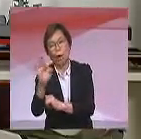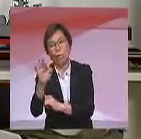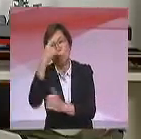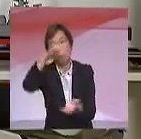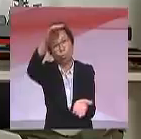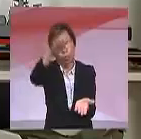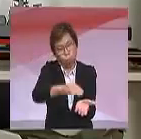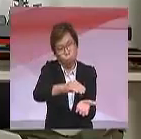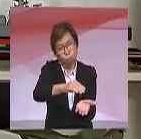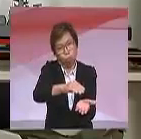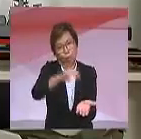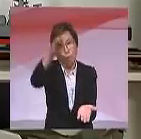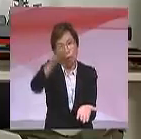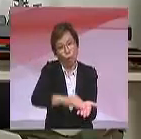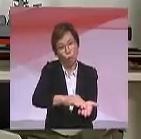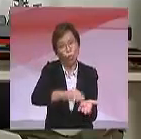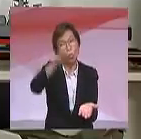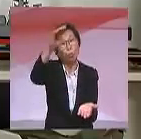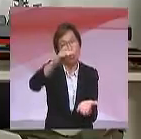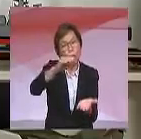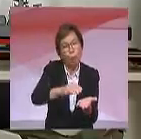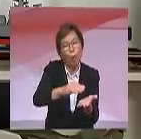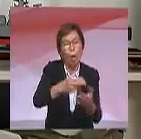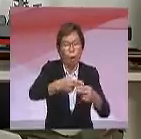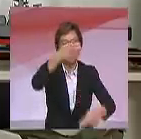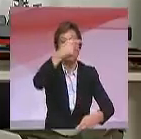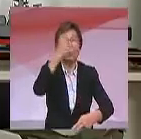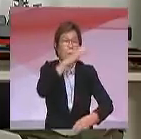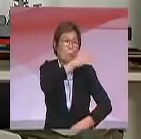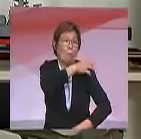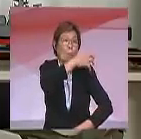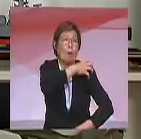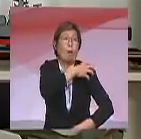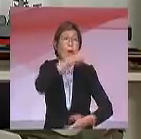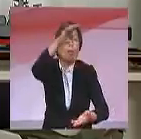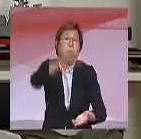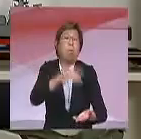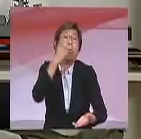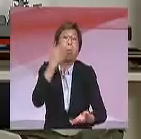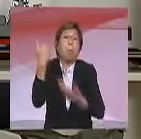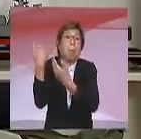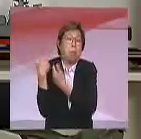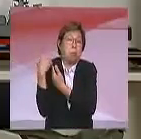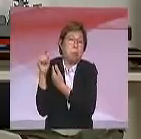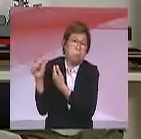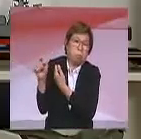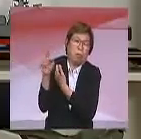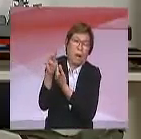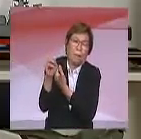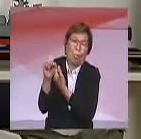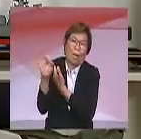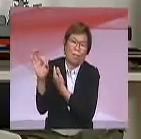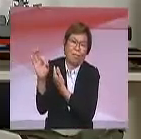pengurangan kos untuk hotel, kerana kuasa pengurangan hanya ada kepada